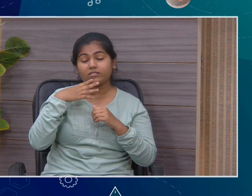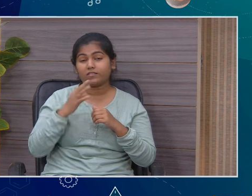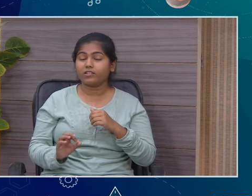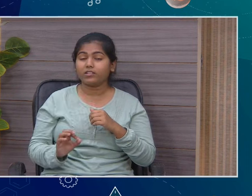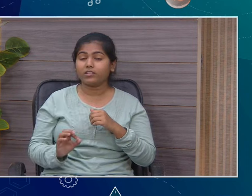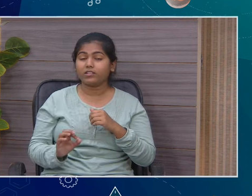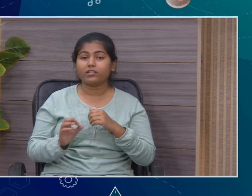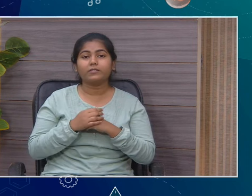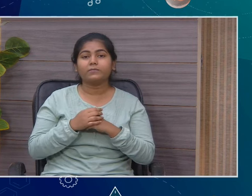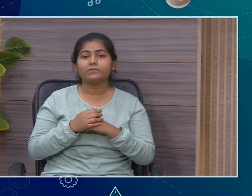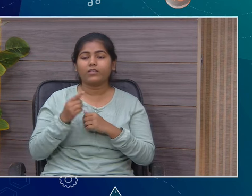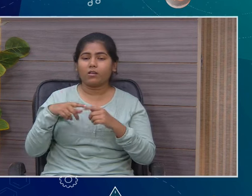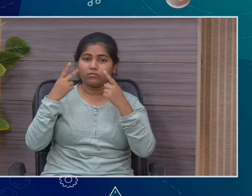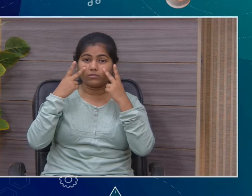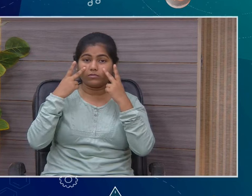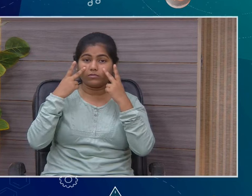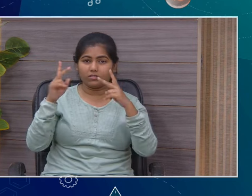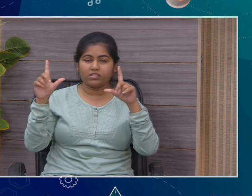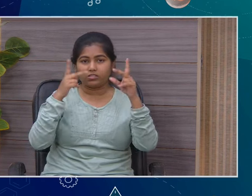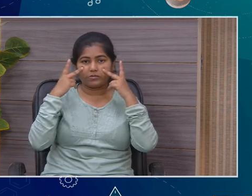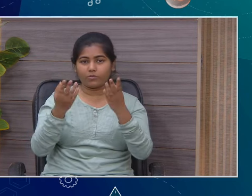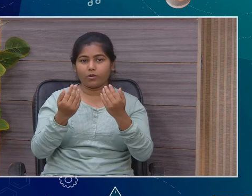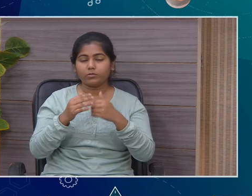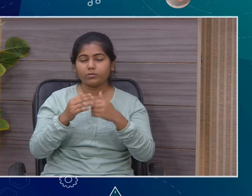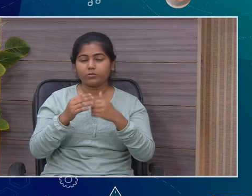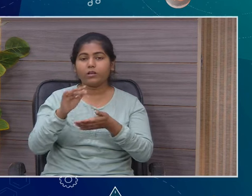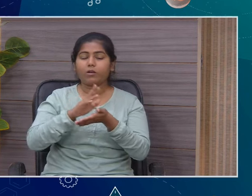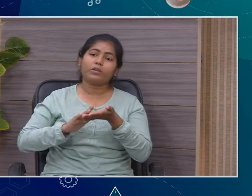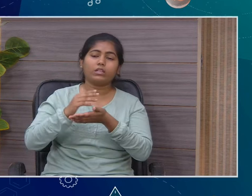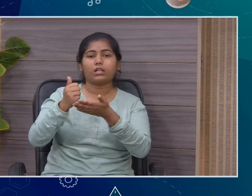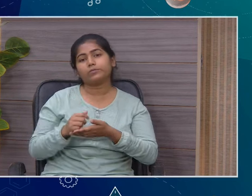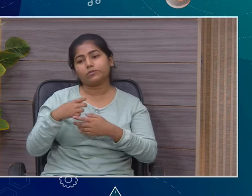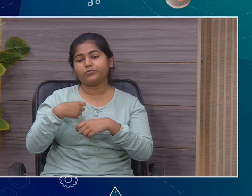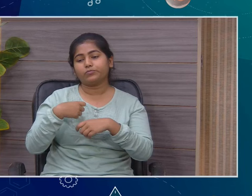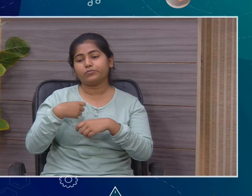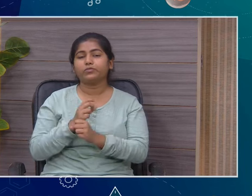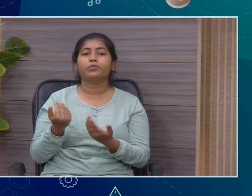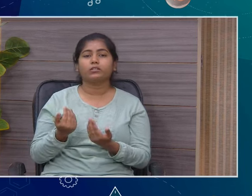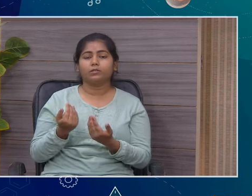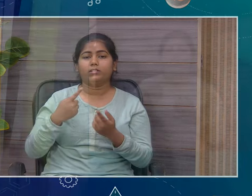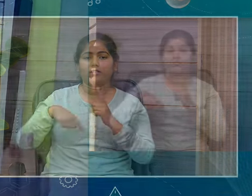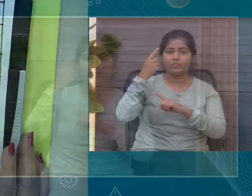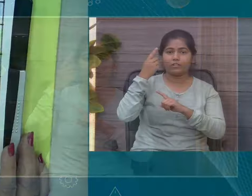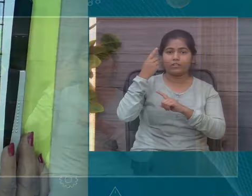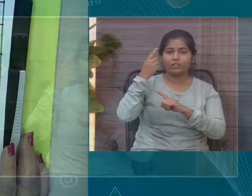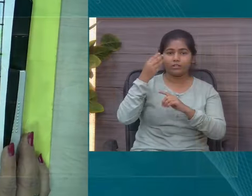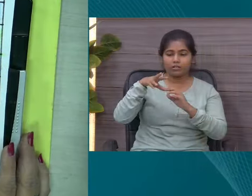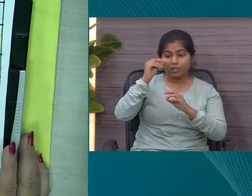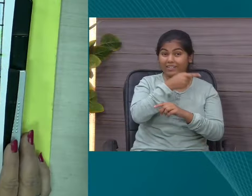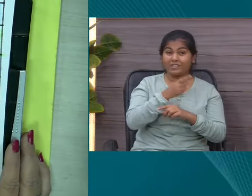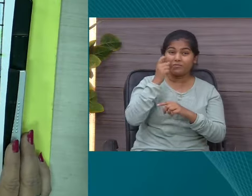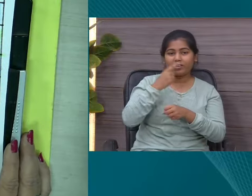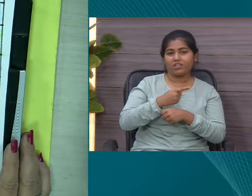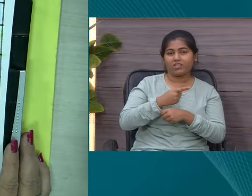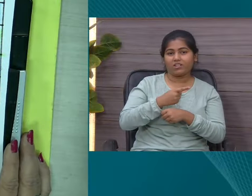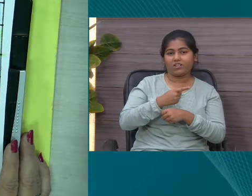से देखिए, स्क्रीन पर इस वक्त दिखाई दे रही है और ब्रेल की सहायता से भी आप ऐसा कर पाएंगे, ऐसा जो है वादा किया है